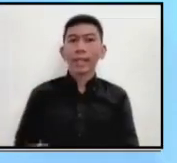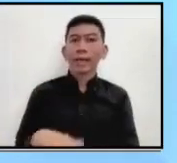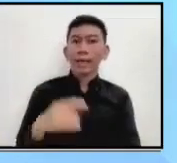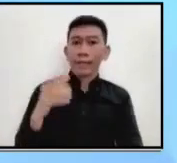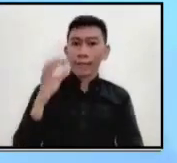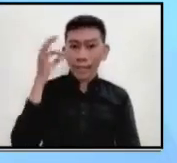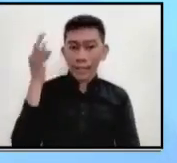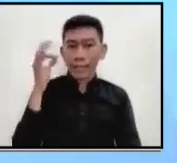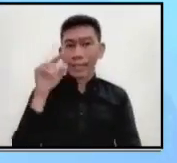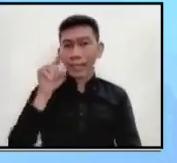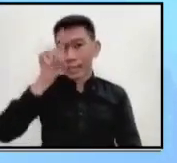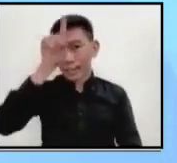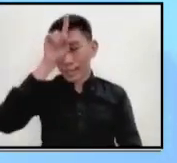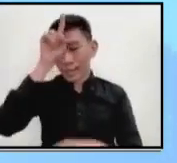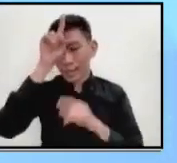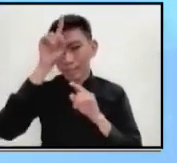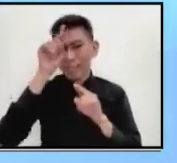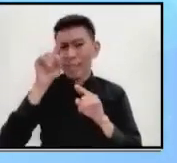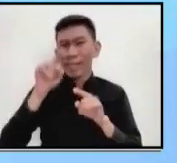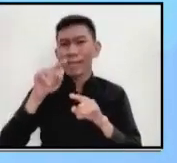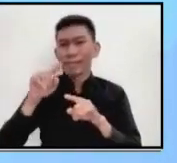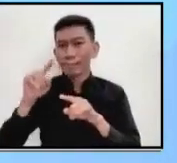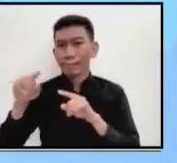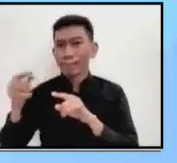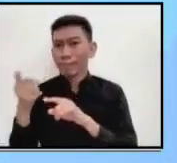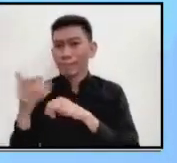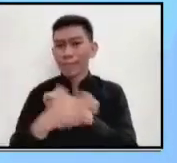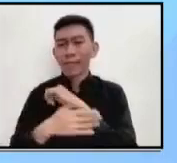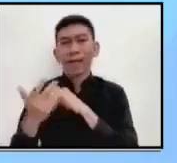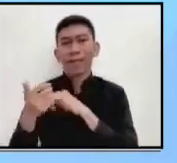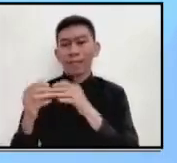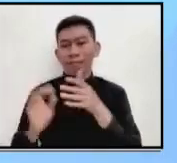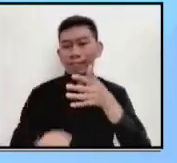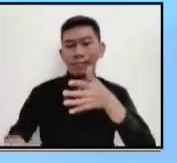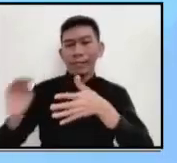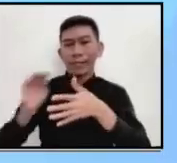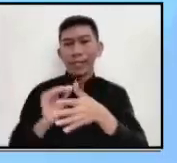spot ngayong taon, habang ang Afghanistan ang may pinakamababang score.